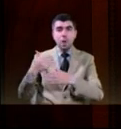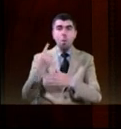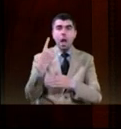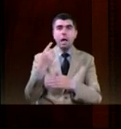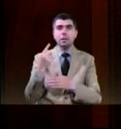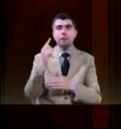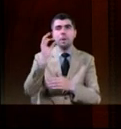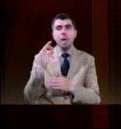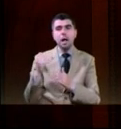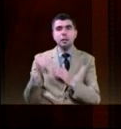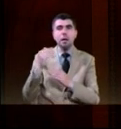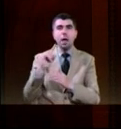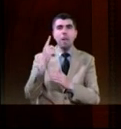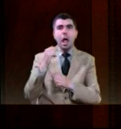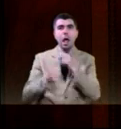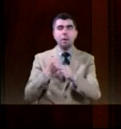نقطه.